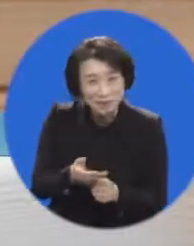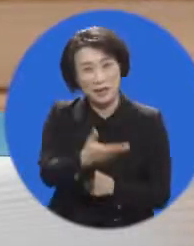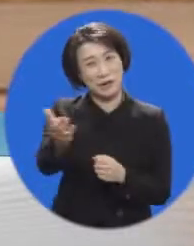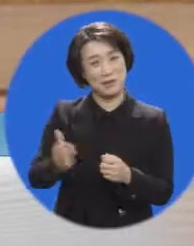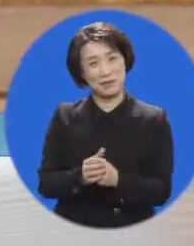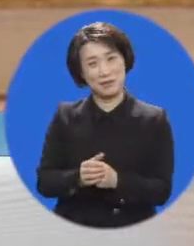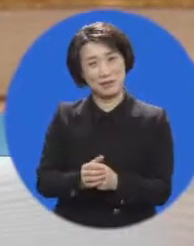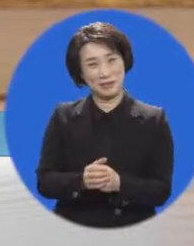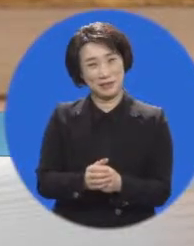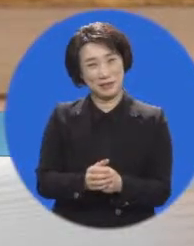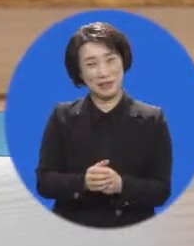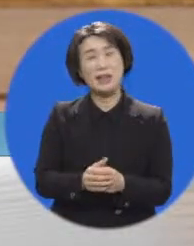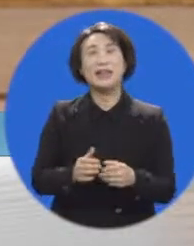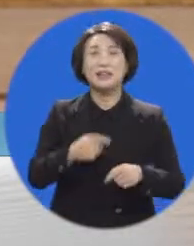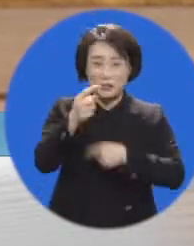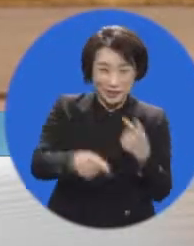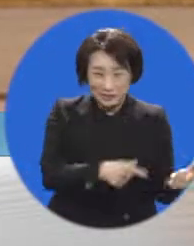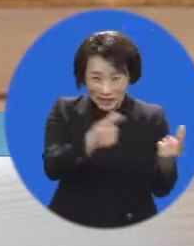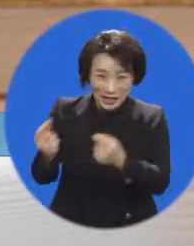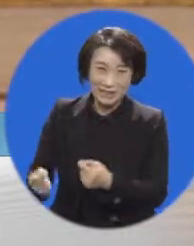따라서 합니다. 나는